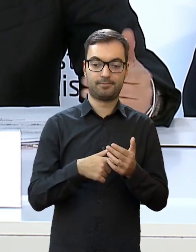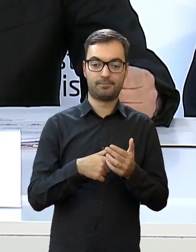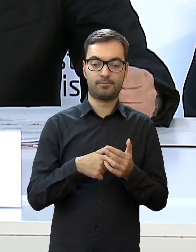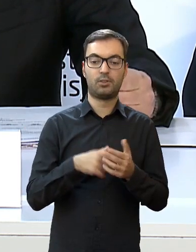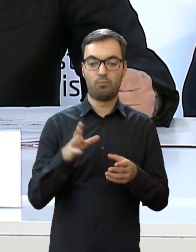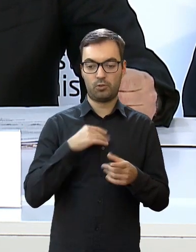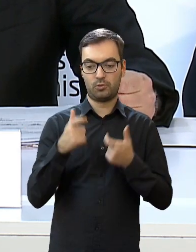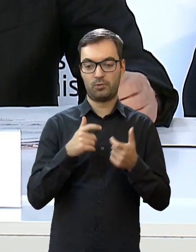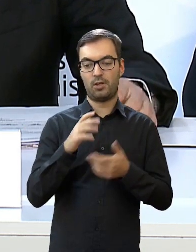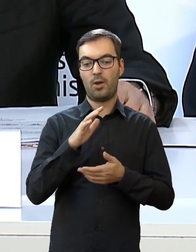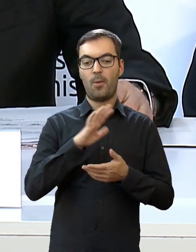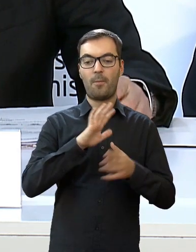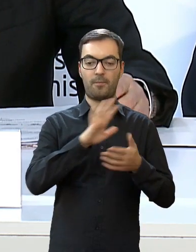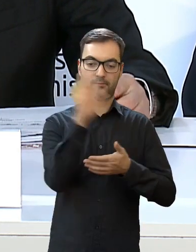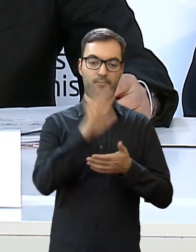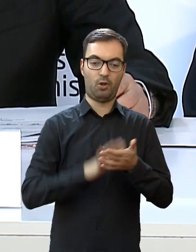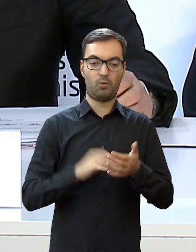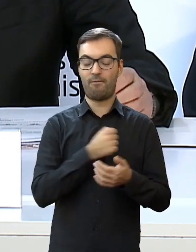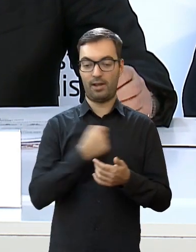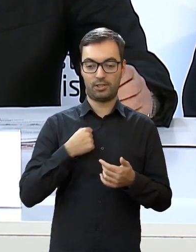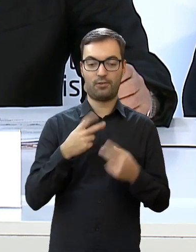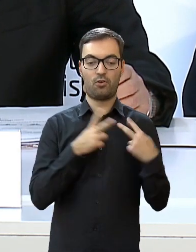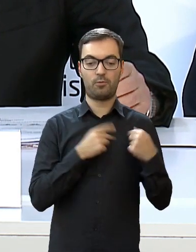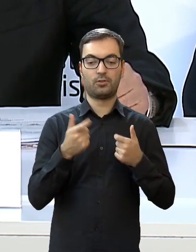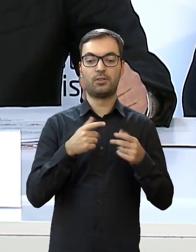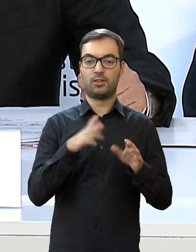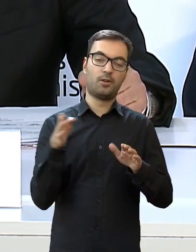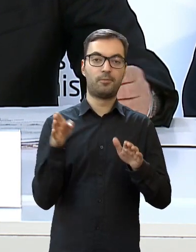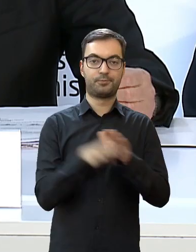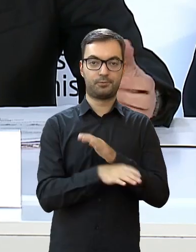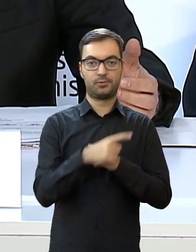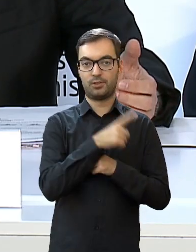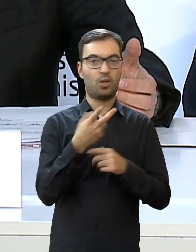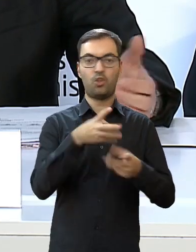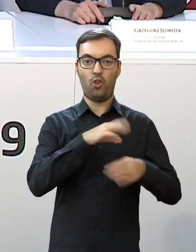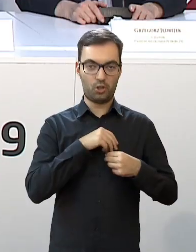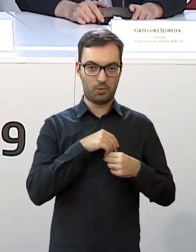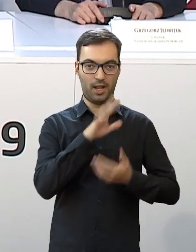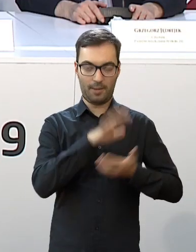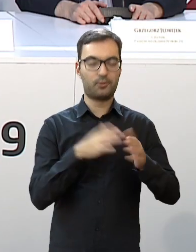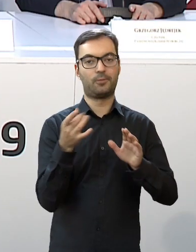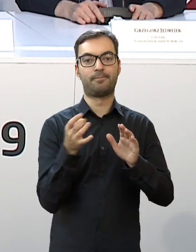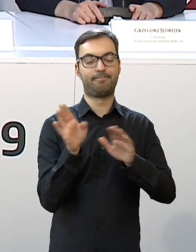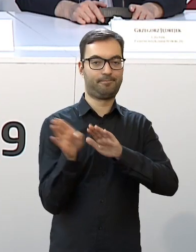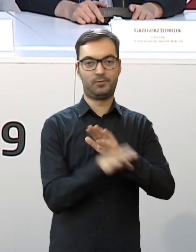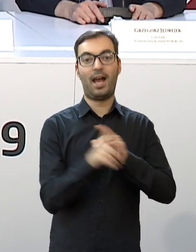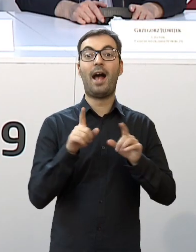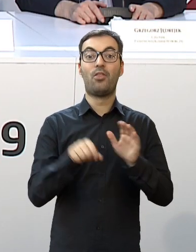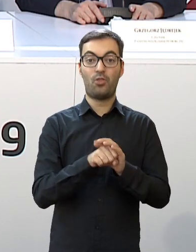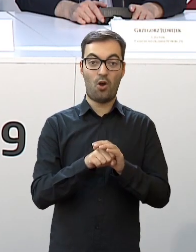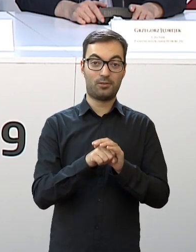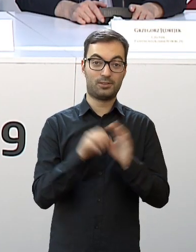sporządzić protokół, Komisja Okręgowa Warszawa miała sporządzić protokół z pominięciem tych właśnie obwodów, ale do tego czasu jesteśmy wszyscy